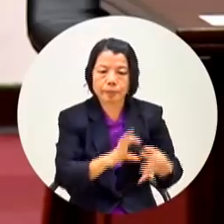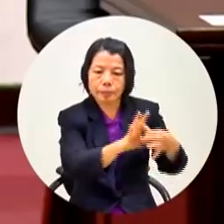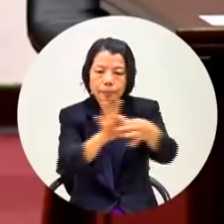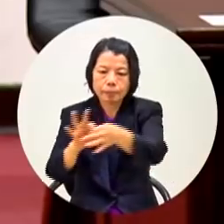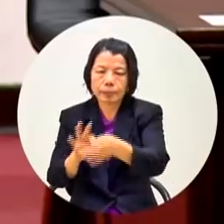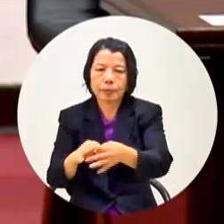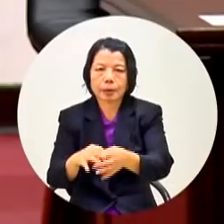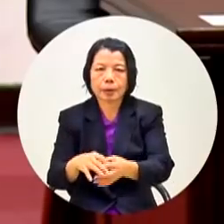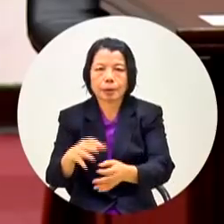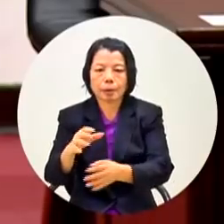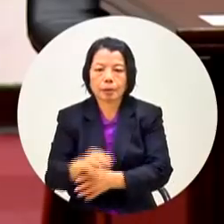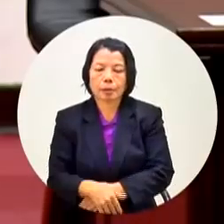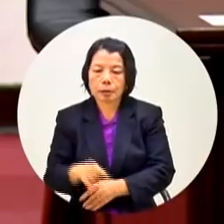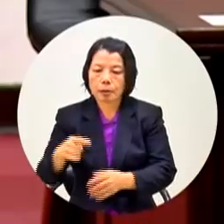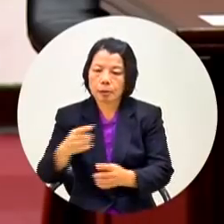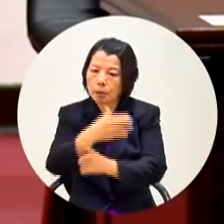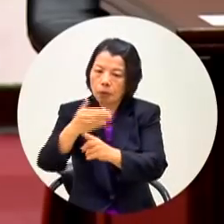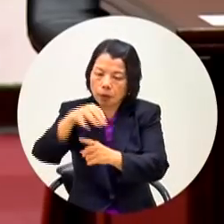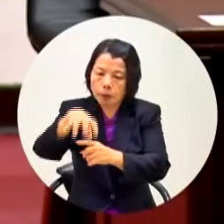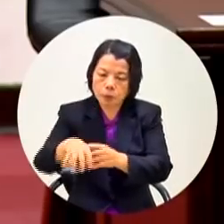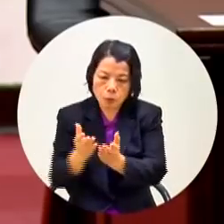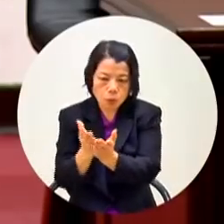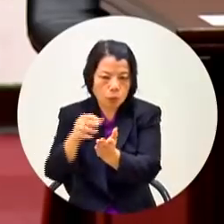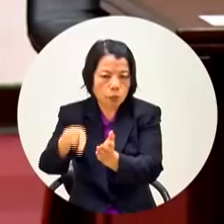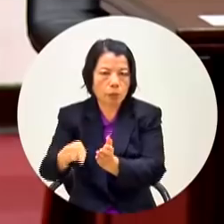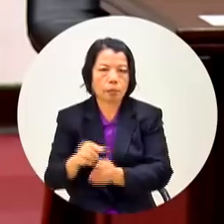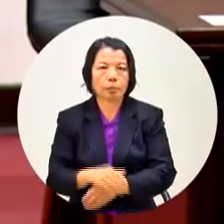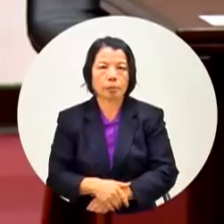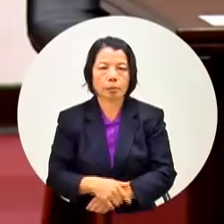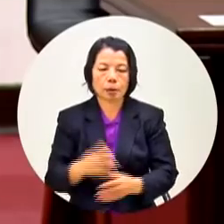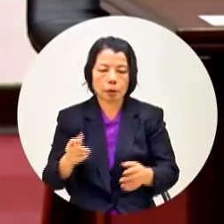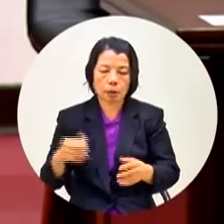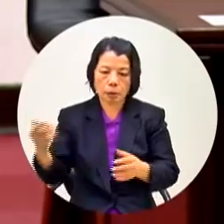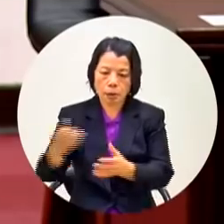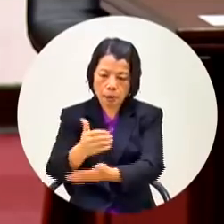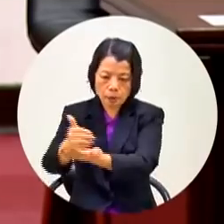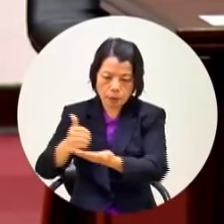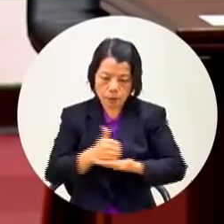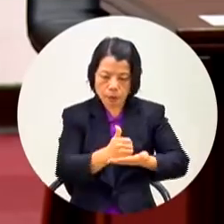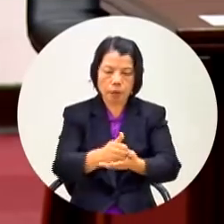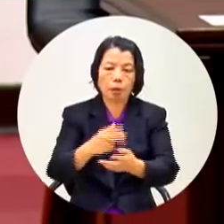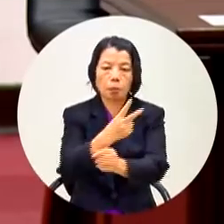园区，连接到博尔。我会觉得这一条轻轨的意义